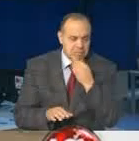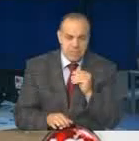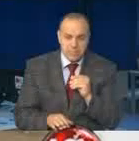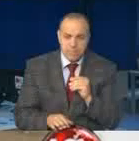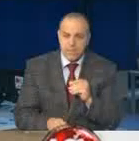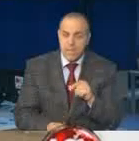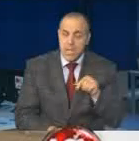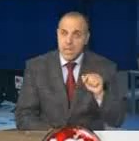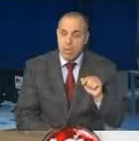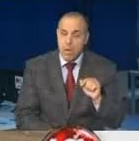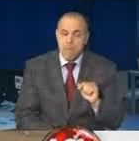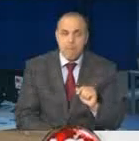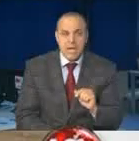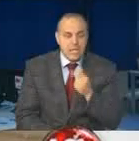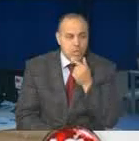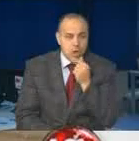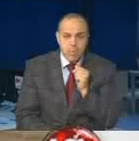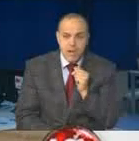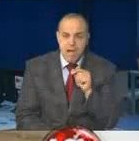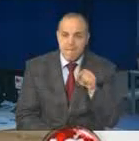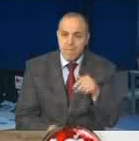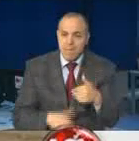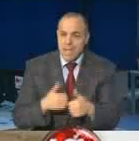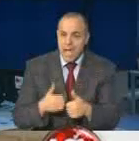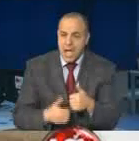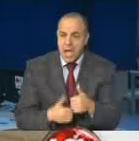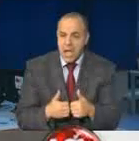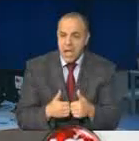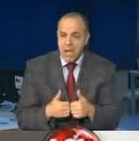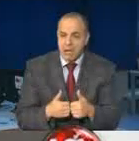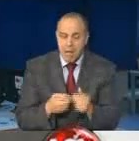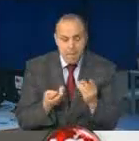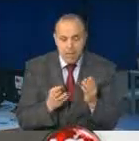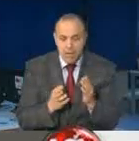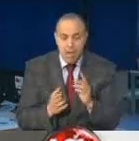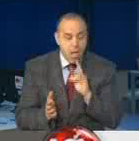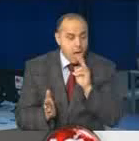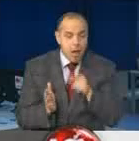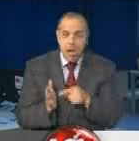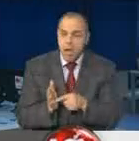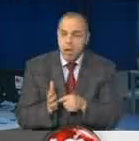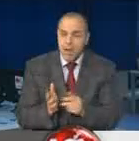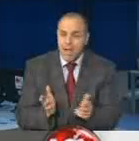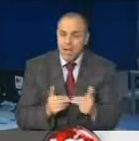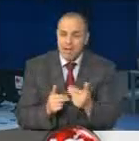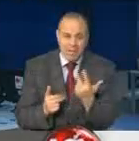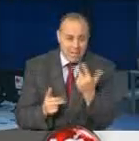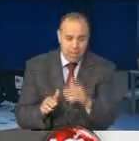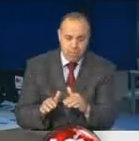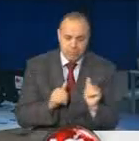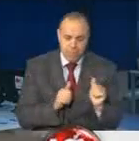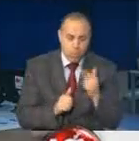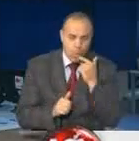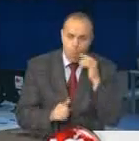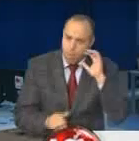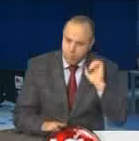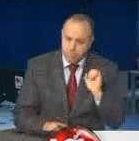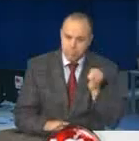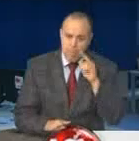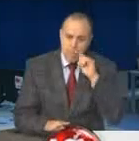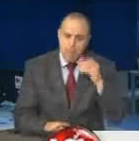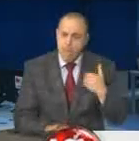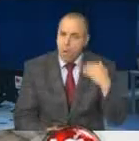توا مثلا نعمل امتحانات بدون دراسة. قرار التخلي عن القاعات الثلاث أثار غضب